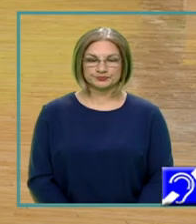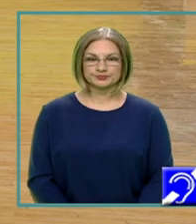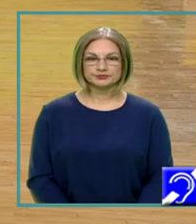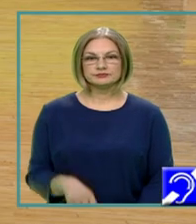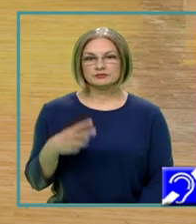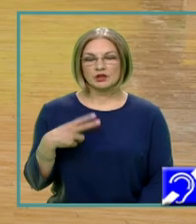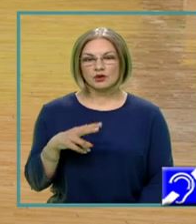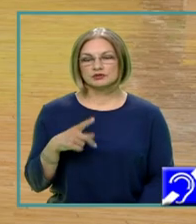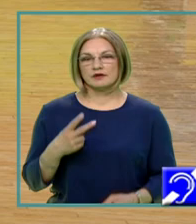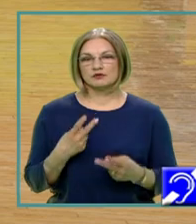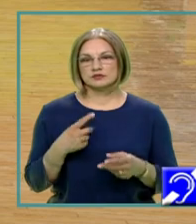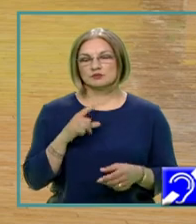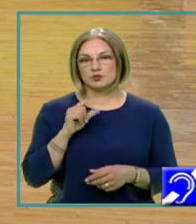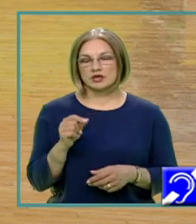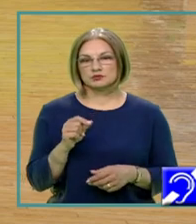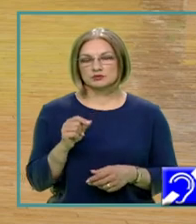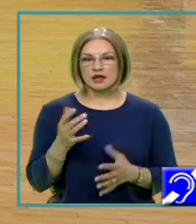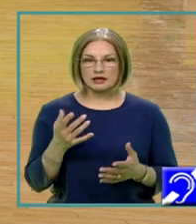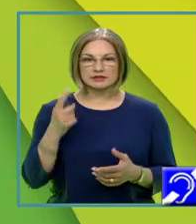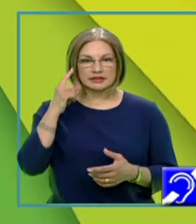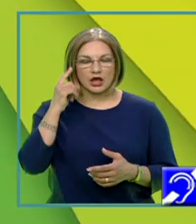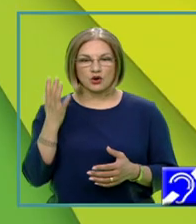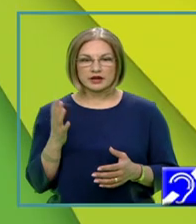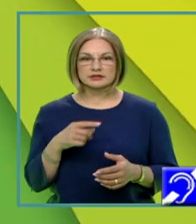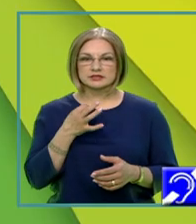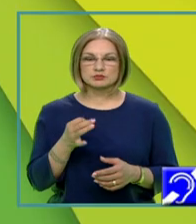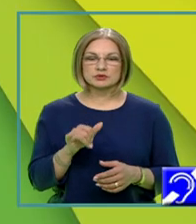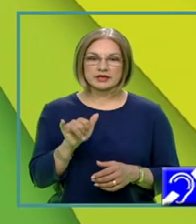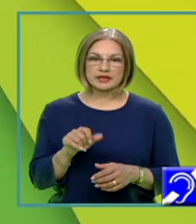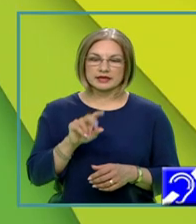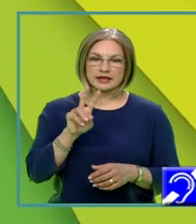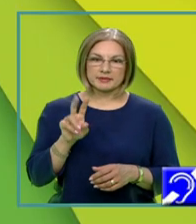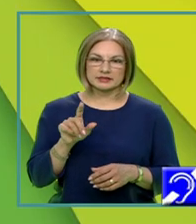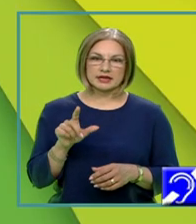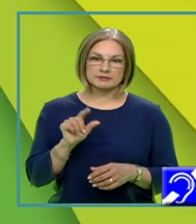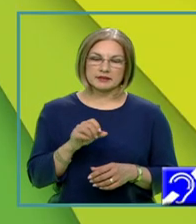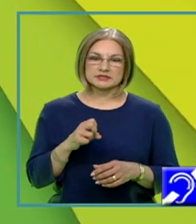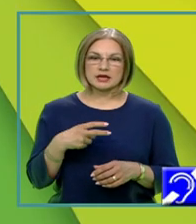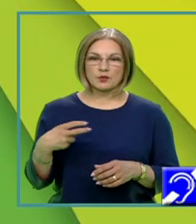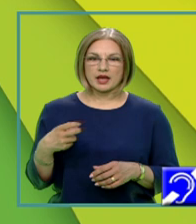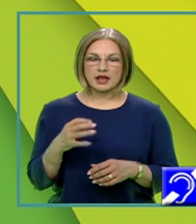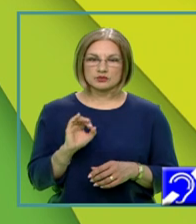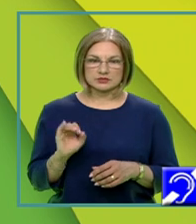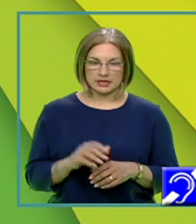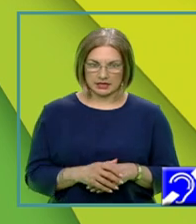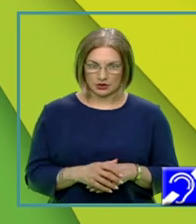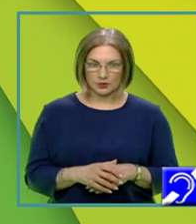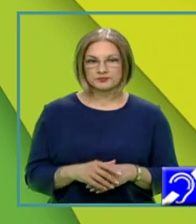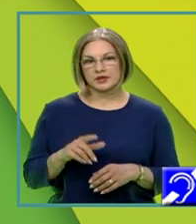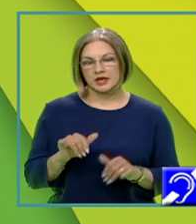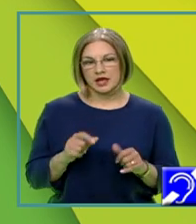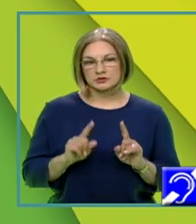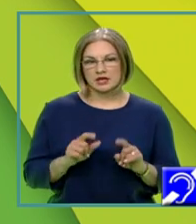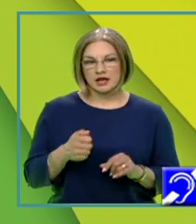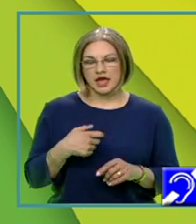folosi un rezultate eretic care ne spune că yp3 tot mai mic sau egal decât 0 aceasta in ecuație în cazul în care